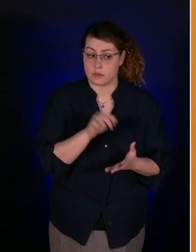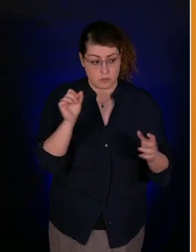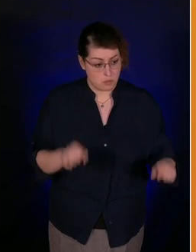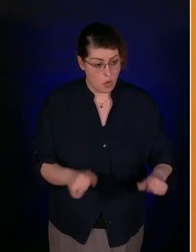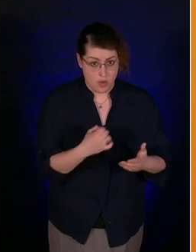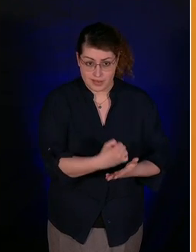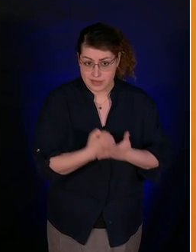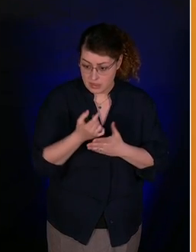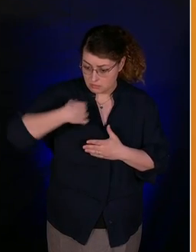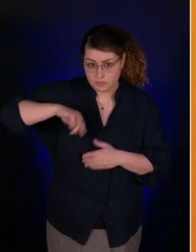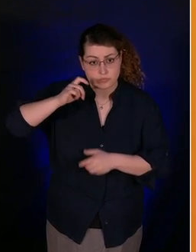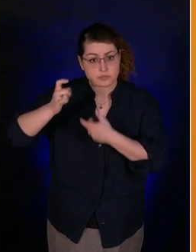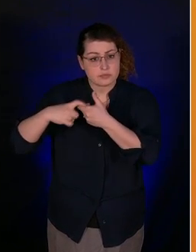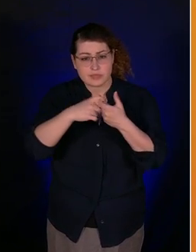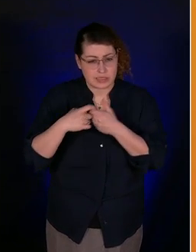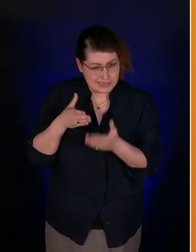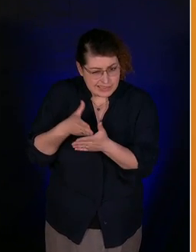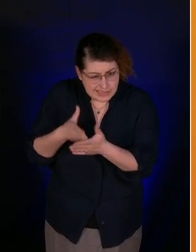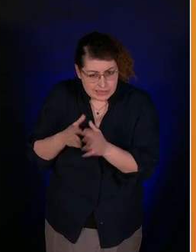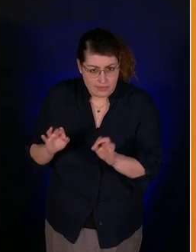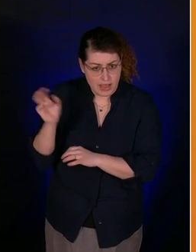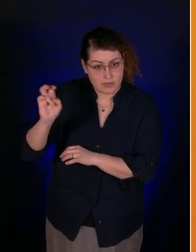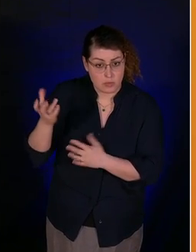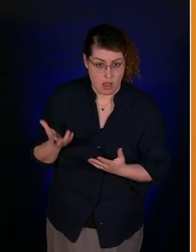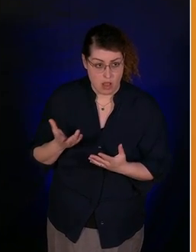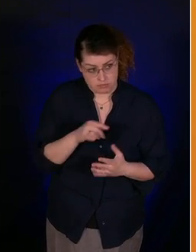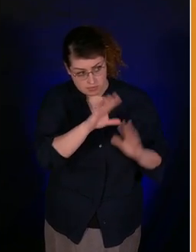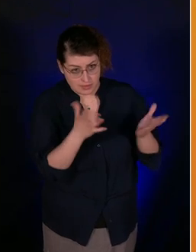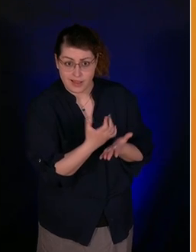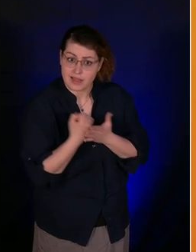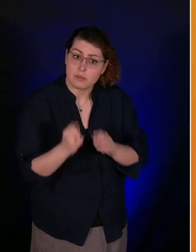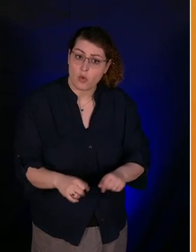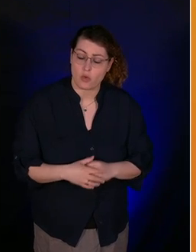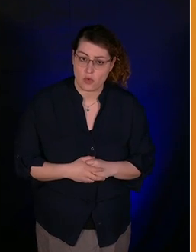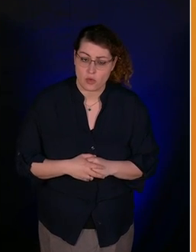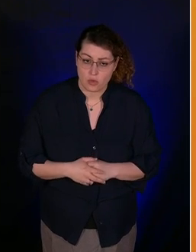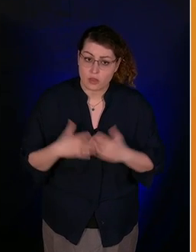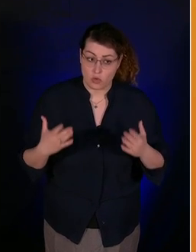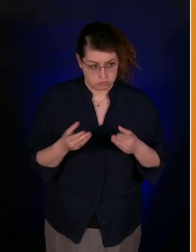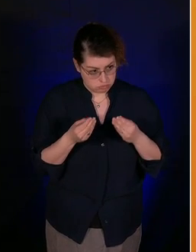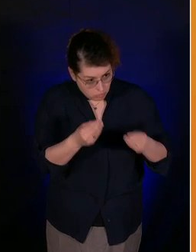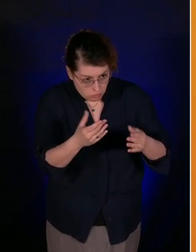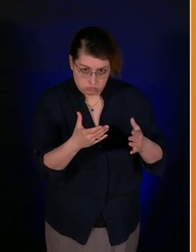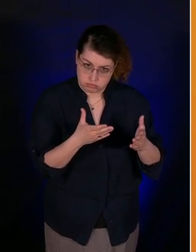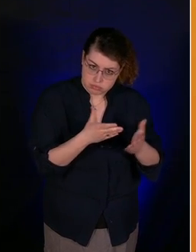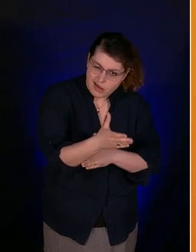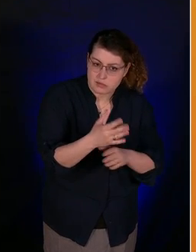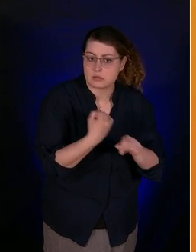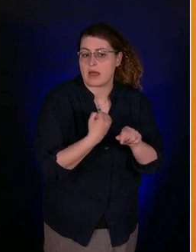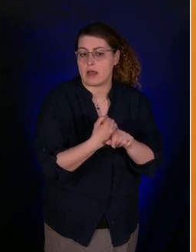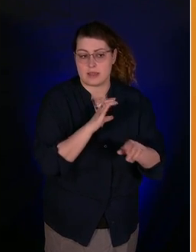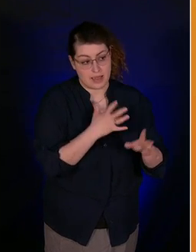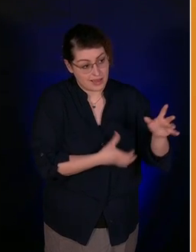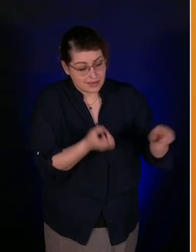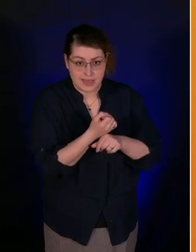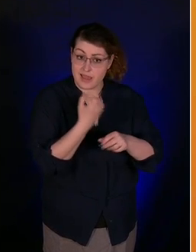une aide pour les syndicats qui sont en difficulté sur les questions environnementales. Donnons du sens au travail et participons à créer des emplois, car